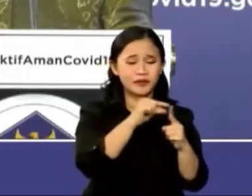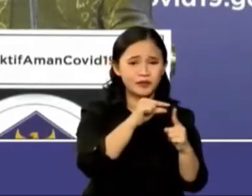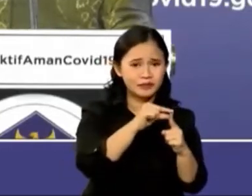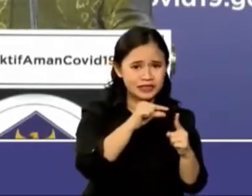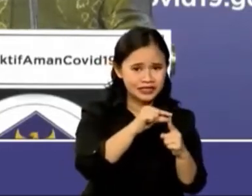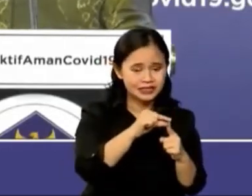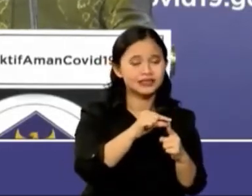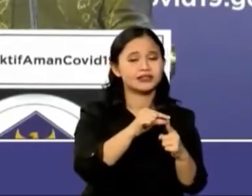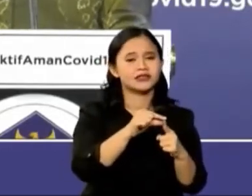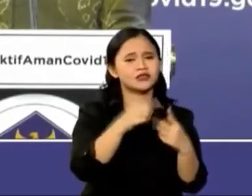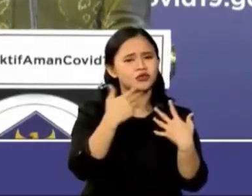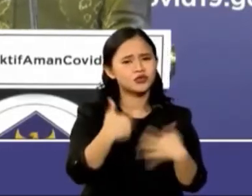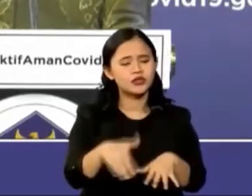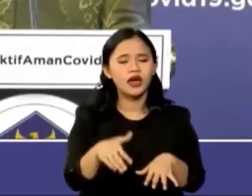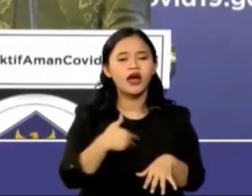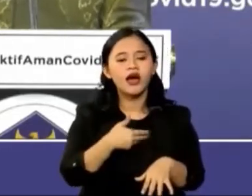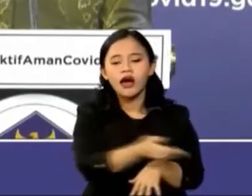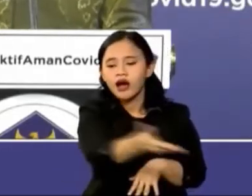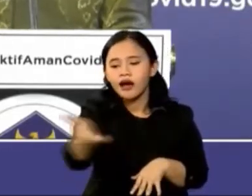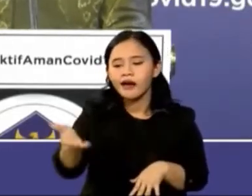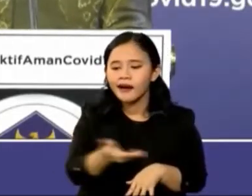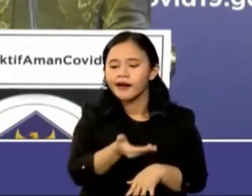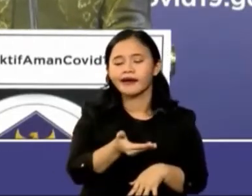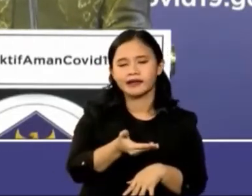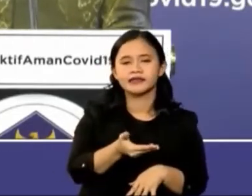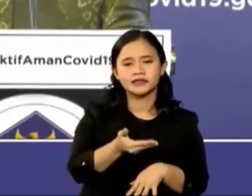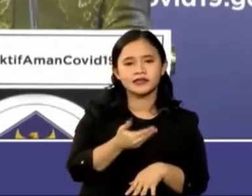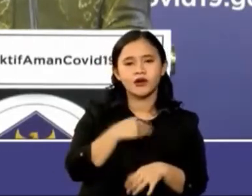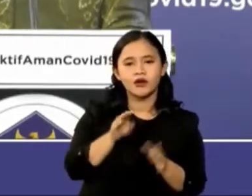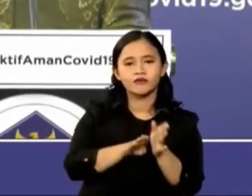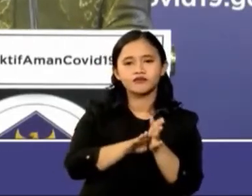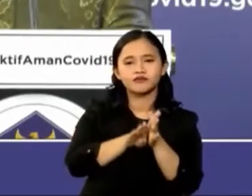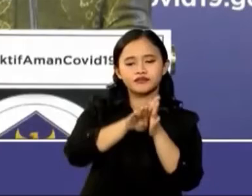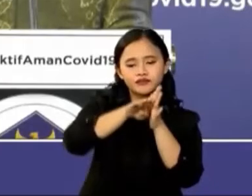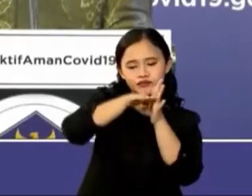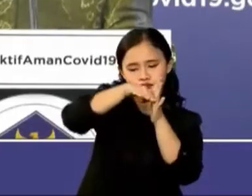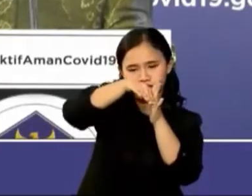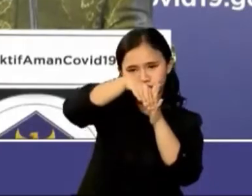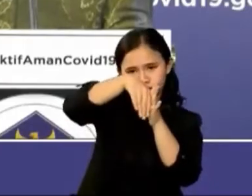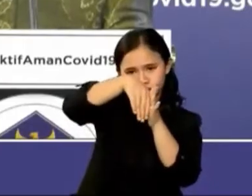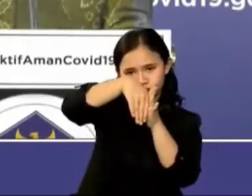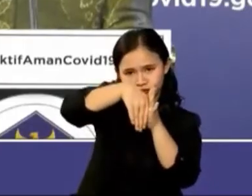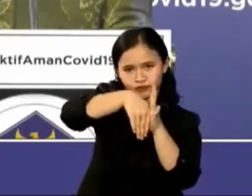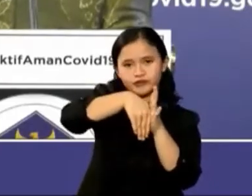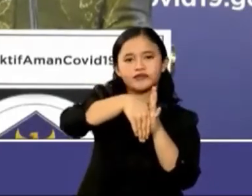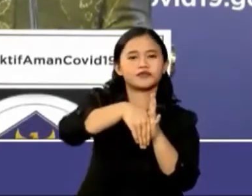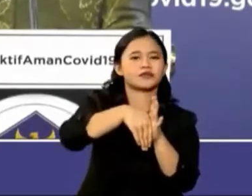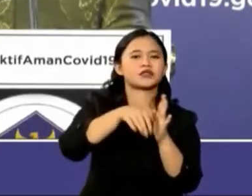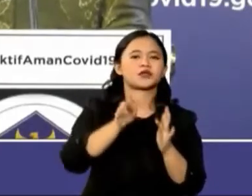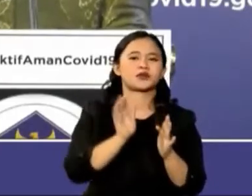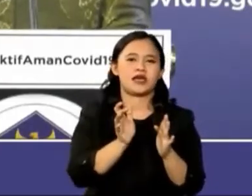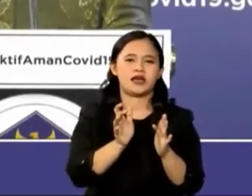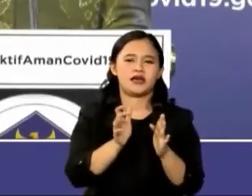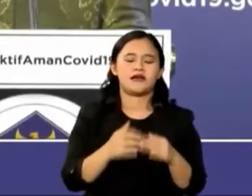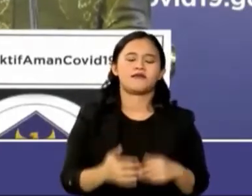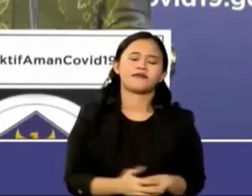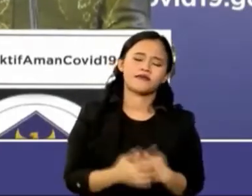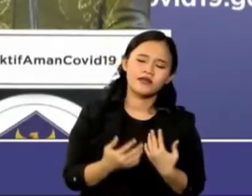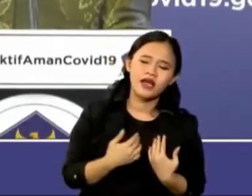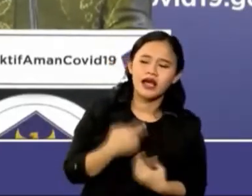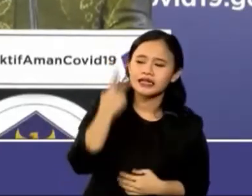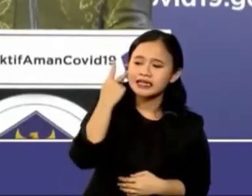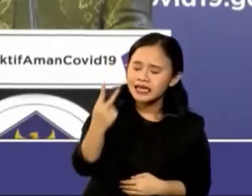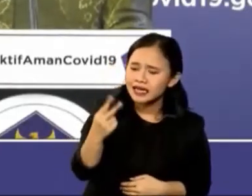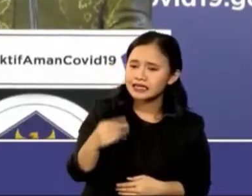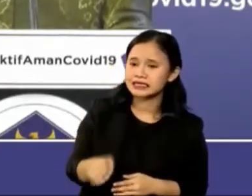sudah menuju ke grafik yang cenderung untuk menurun. Bahkan banyak yang kemudian dalam beberapa hari terakhir